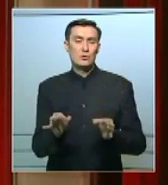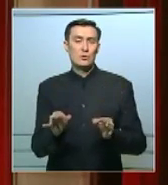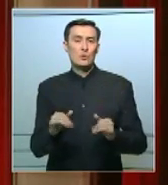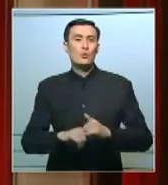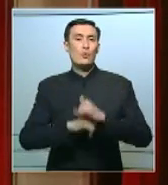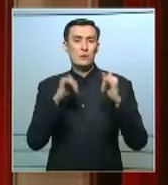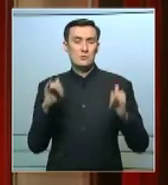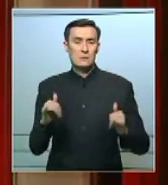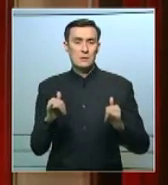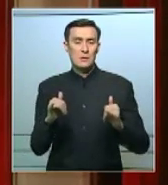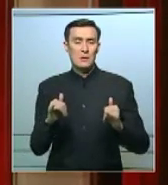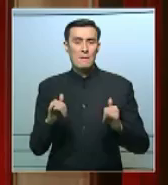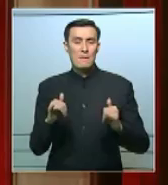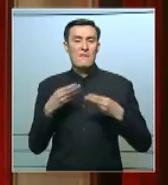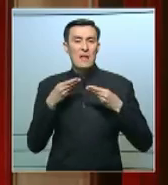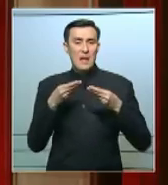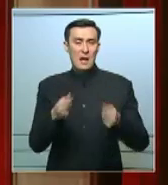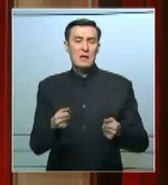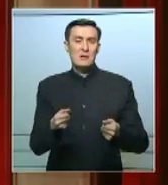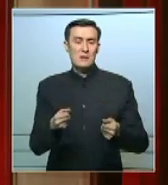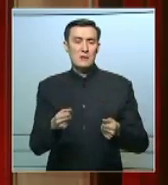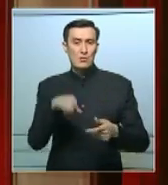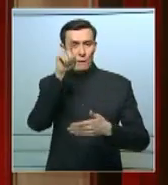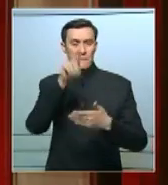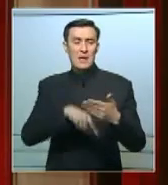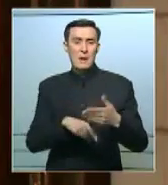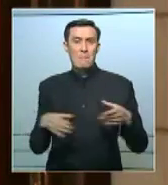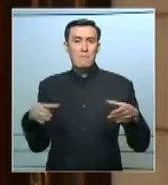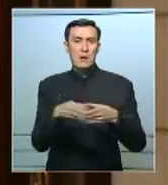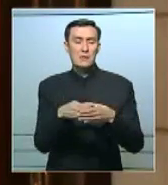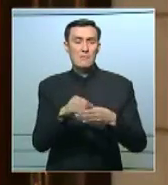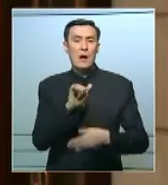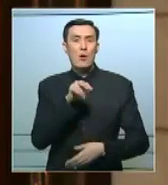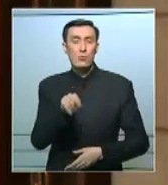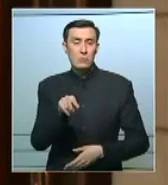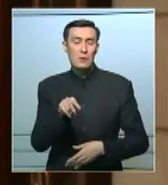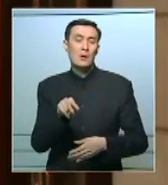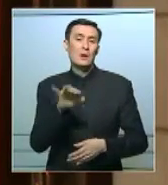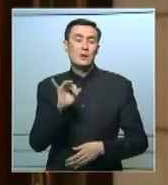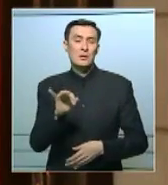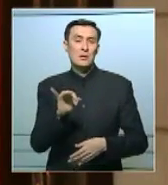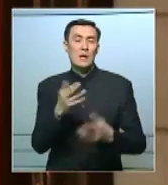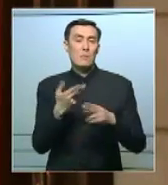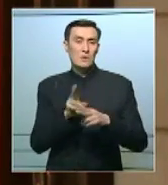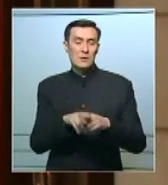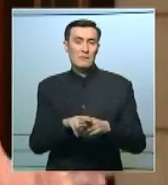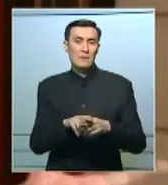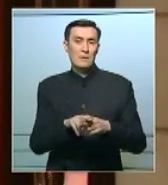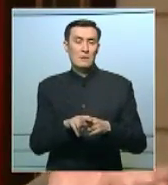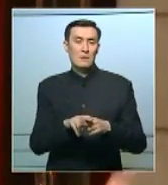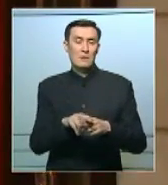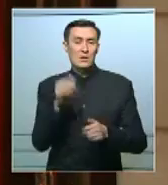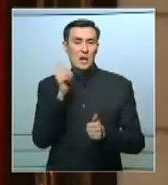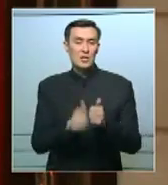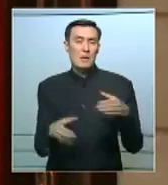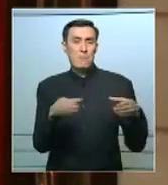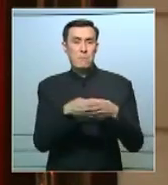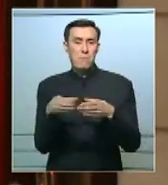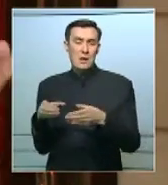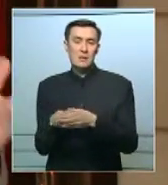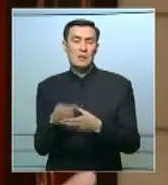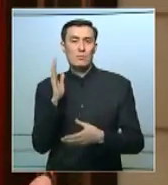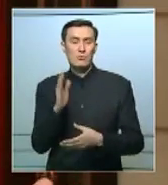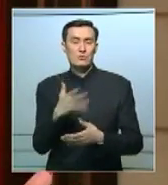рост влияния и доверия к партии АУН. После этого, безусловно, каждая партия определит